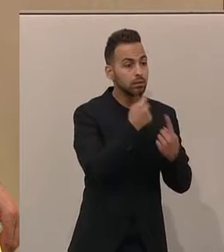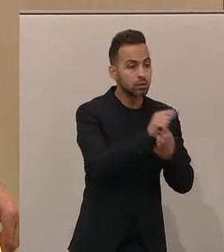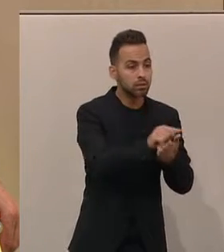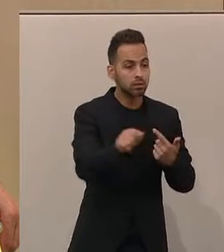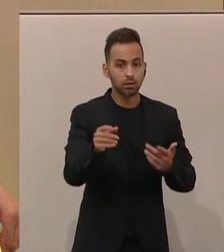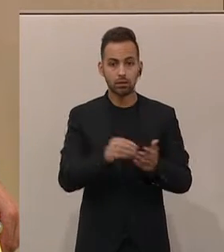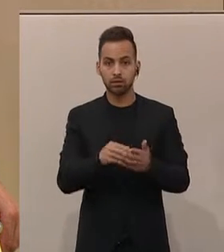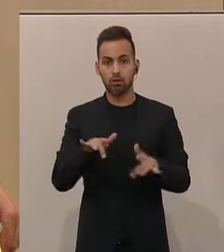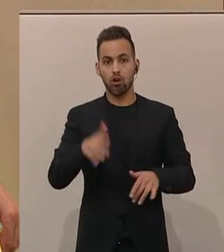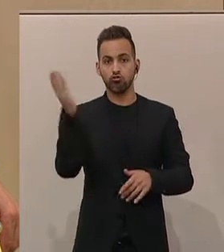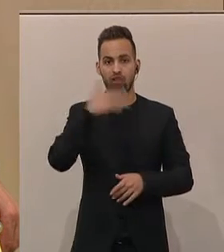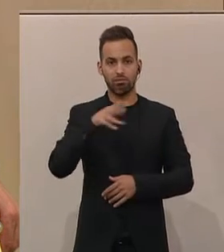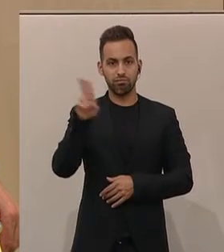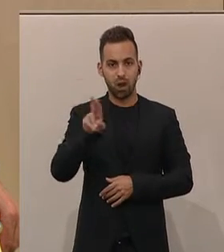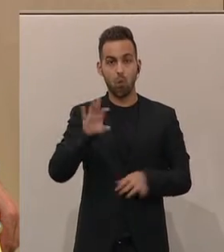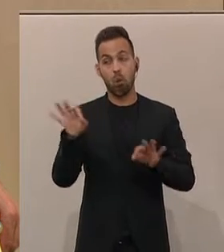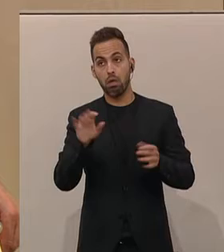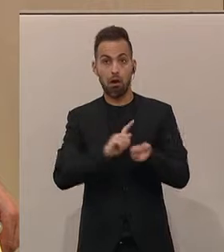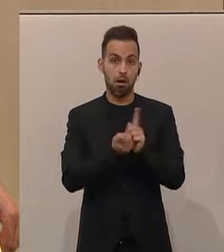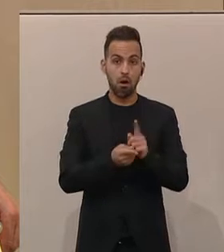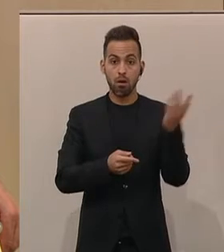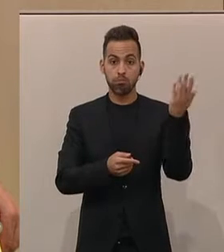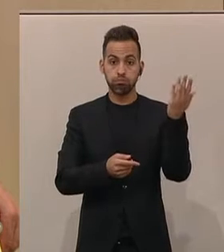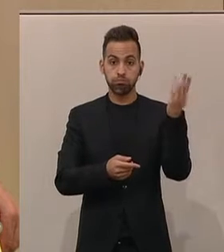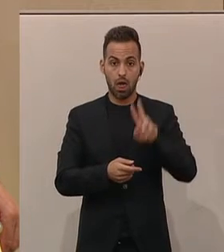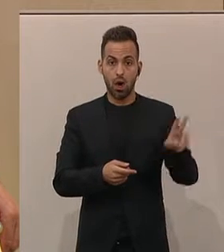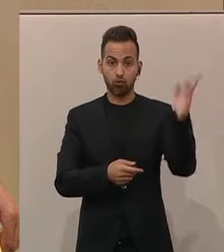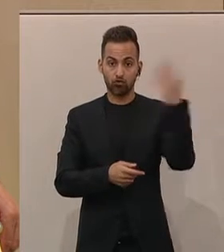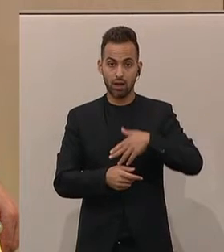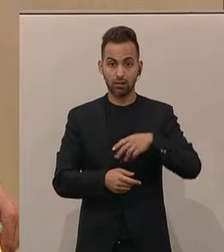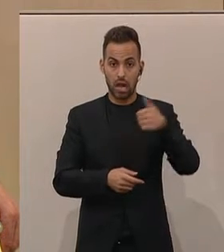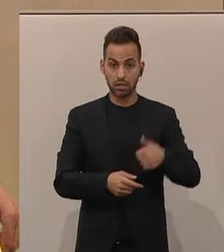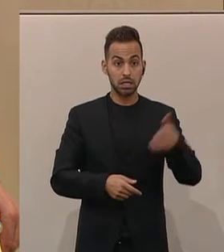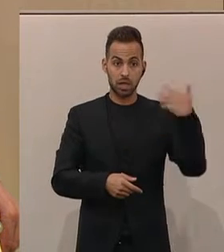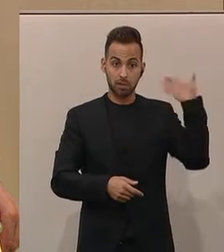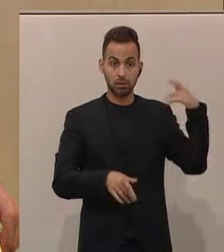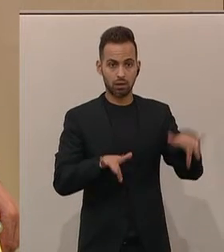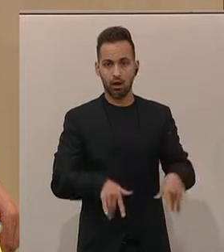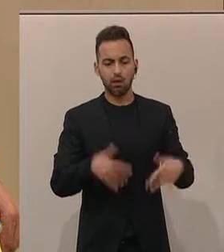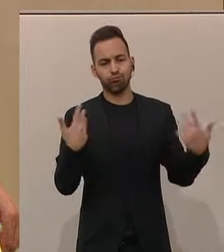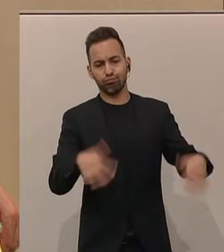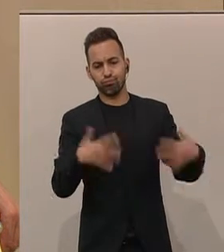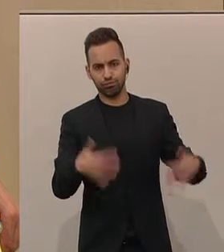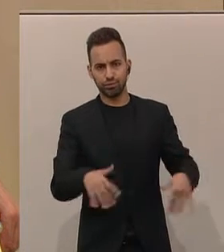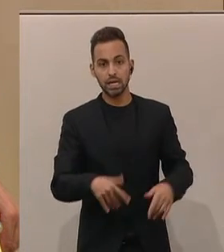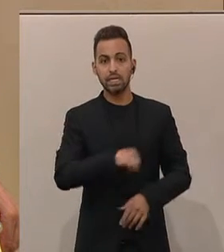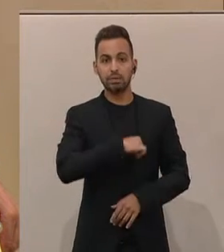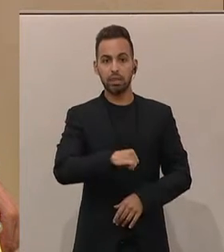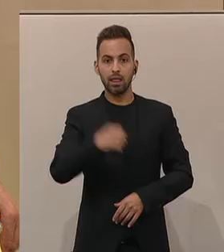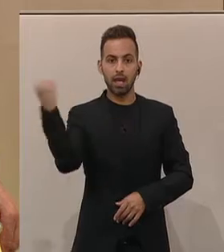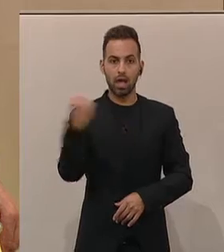von Schwarz-Blau oder Blau-Schwarz 1, dort hat es geheißen Speedkills, und bei euch kommt noch dazu,